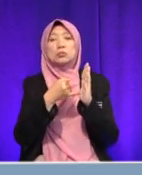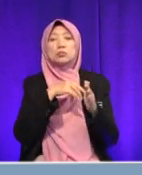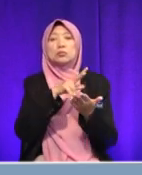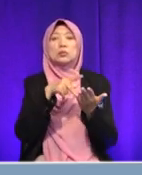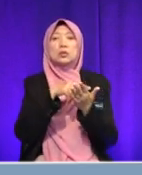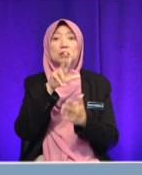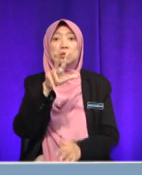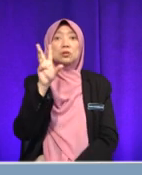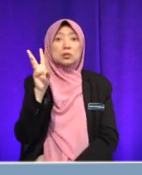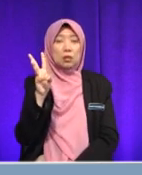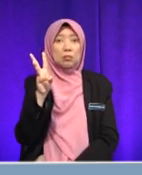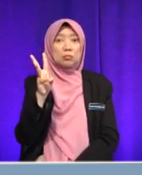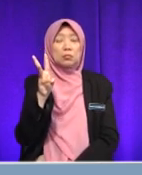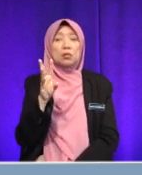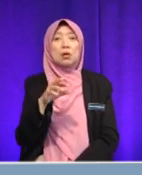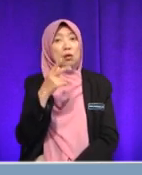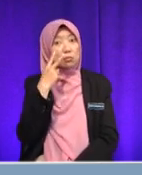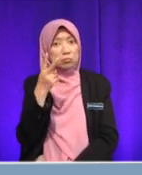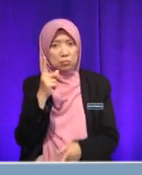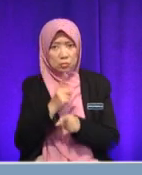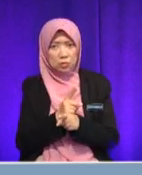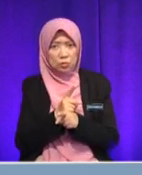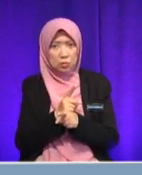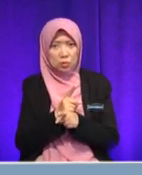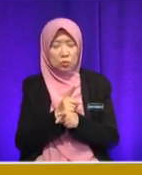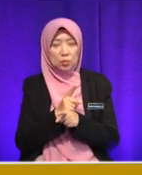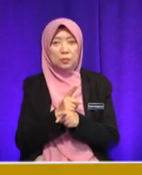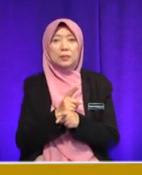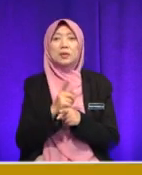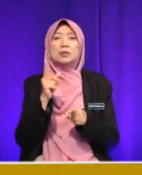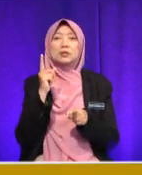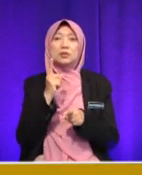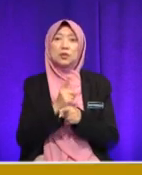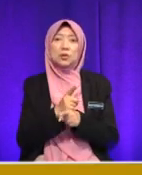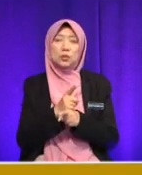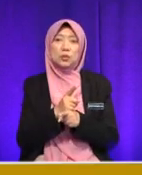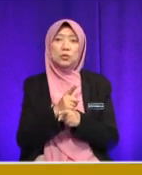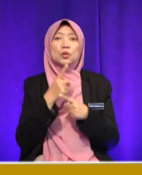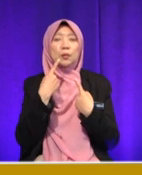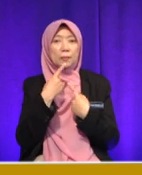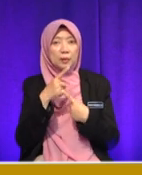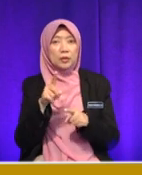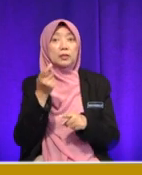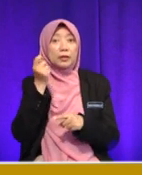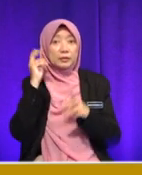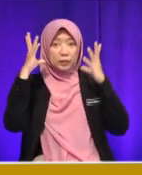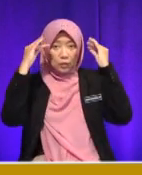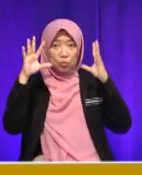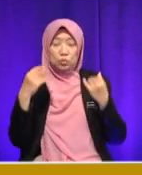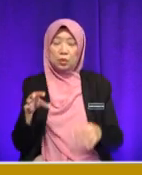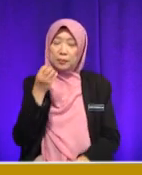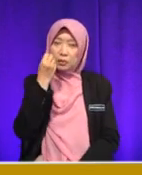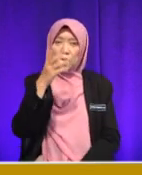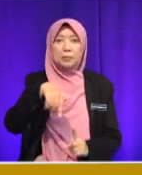36. Baik, kita lihat adakah betul? Betul jawapannya. Jadi macam cikgu beritahu tadi, bila dia